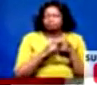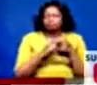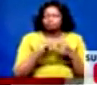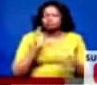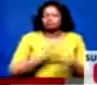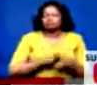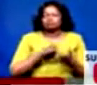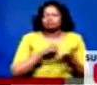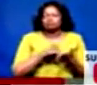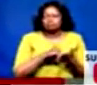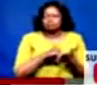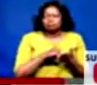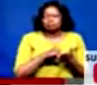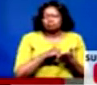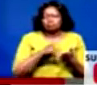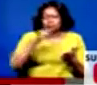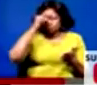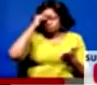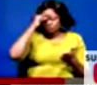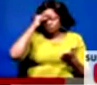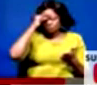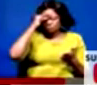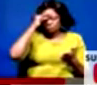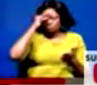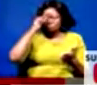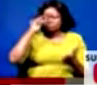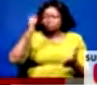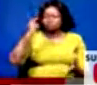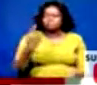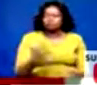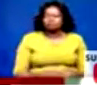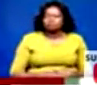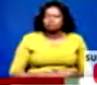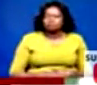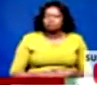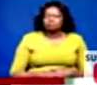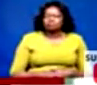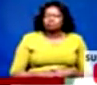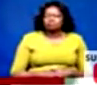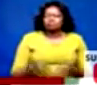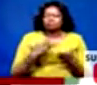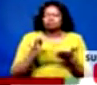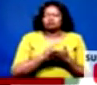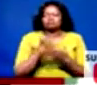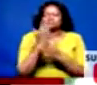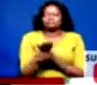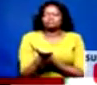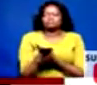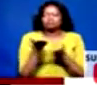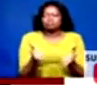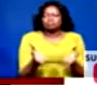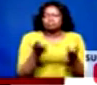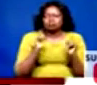inclusion katika government ya Kenya kwa yake ya UDA. Kitu ambacho naomba kwa sahi ni